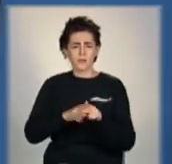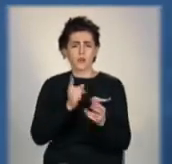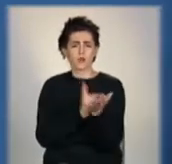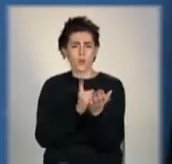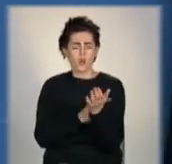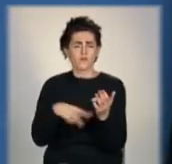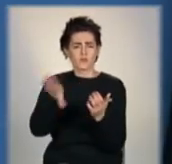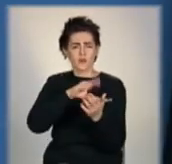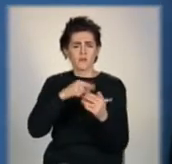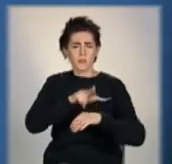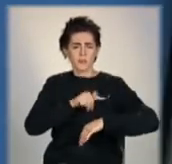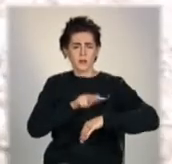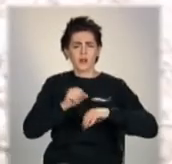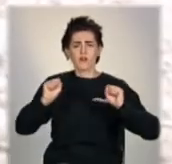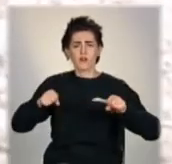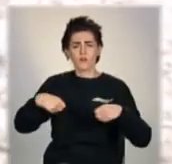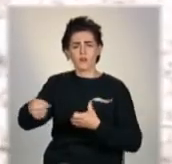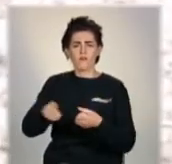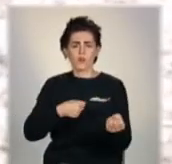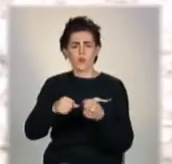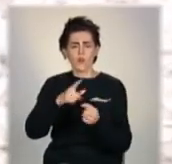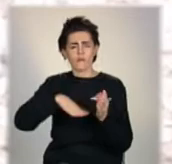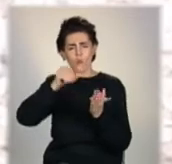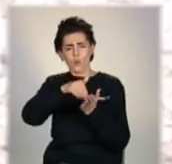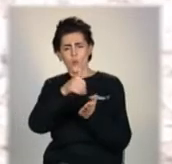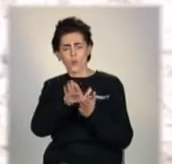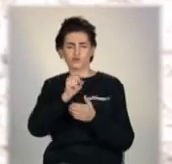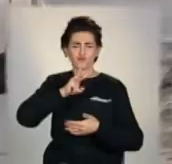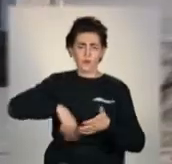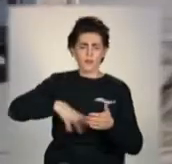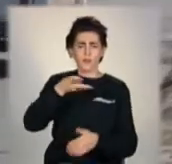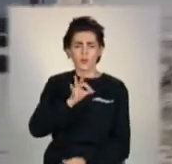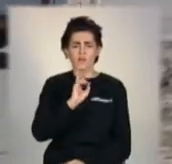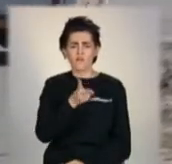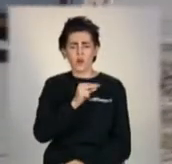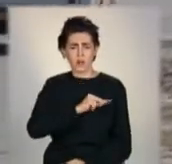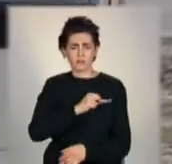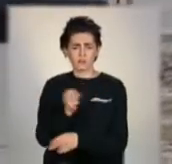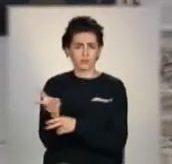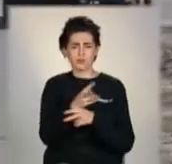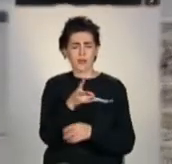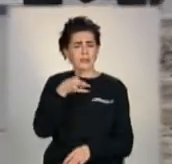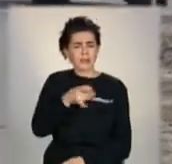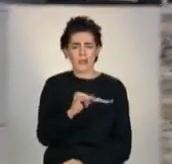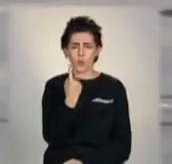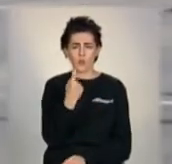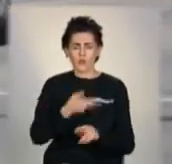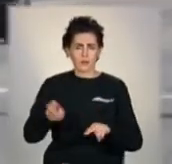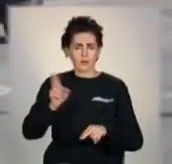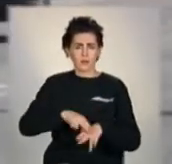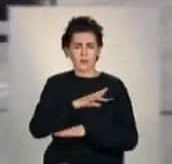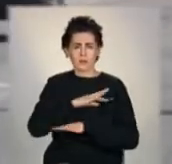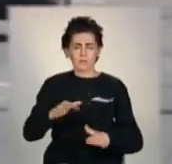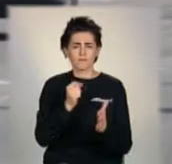доказами, розповідає патрульний, шофери намагаються відхреститися від покарання. Та за 2 роки роботи радарів поки жодному керманичу не